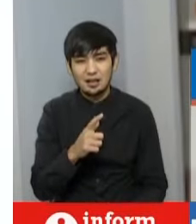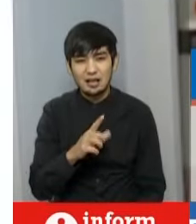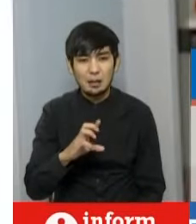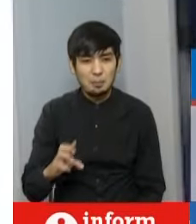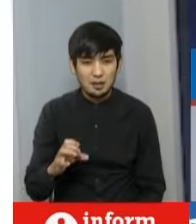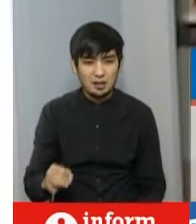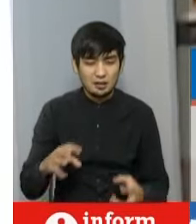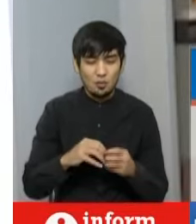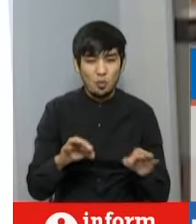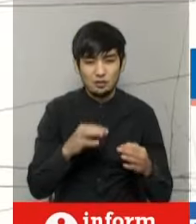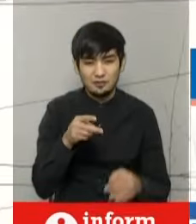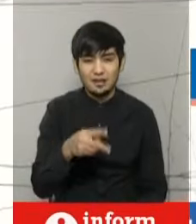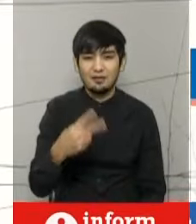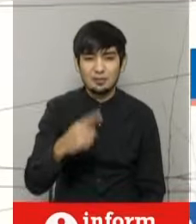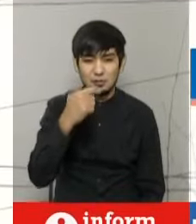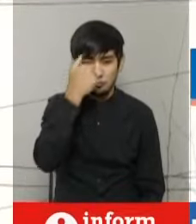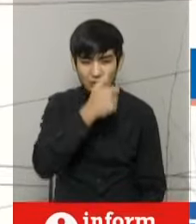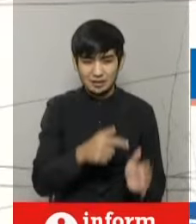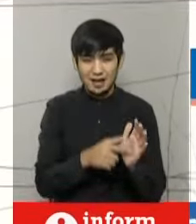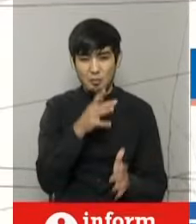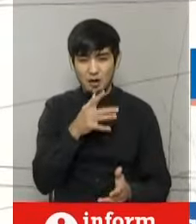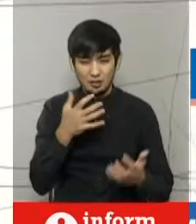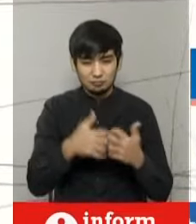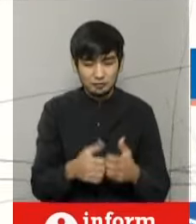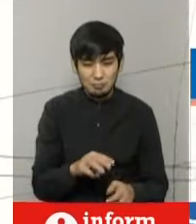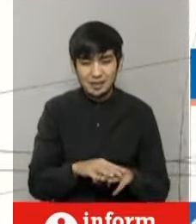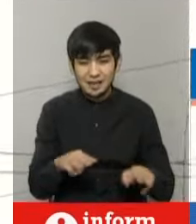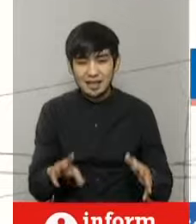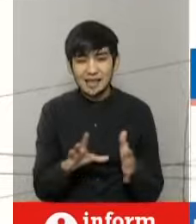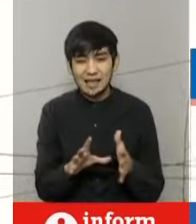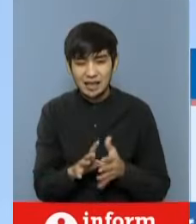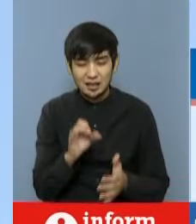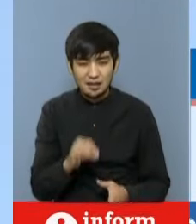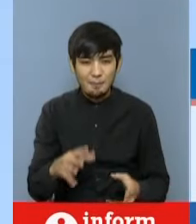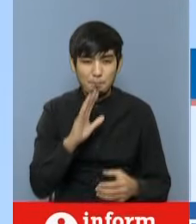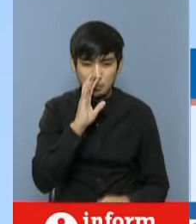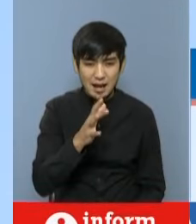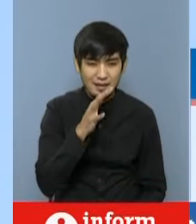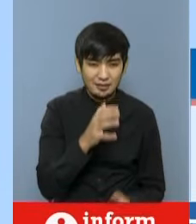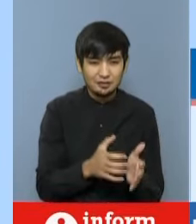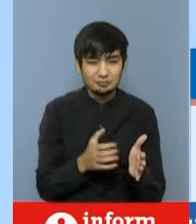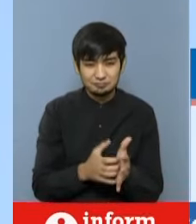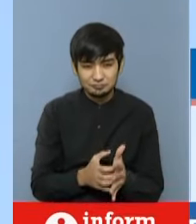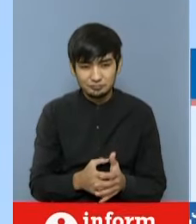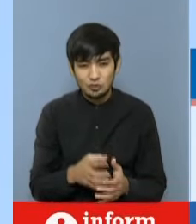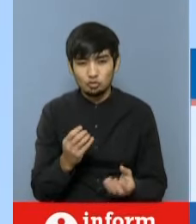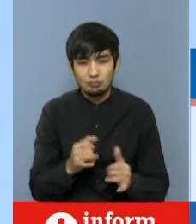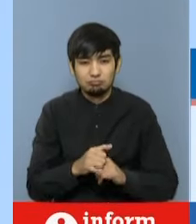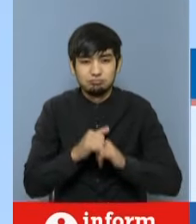2021 года. Согласно 7-летнему прогнозу Министерства энергетики, через 5 лет дефицит электрической мощности может